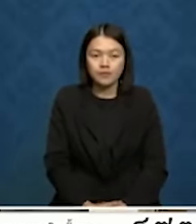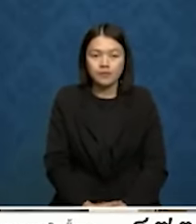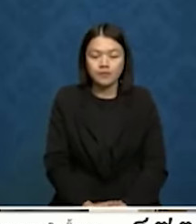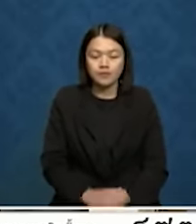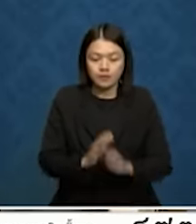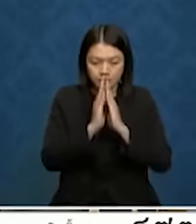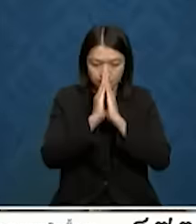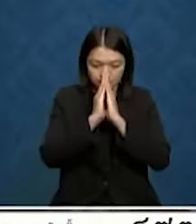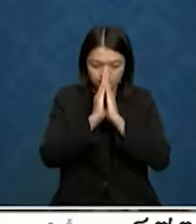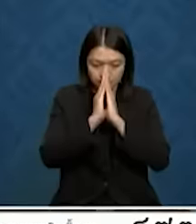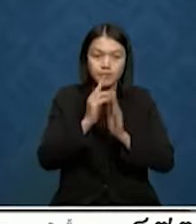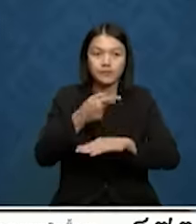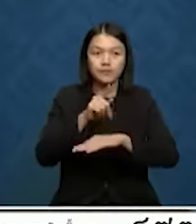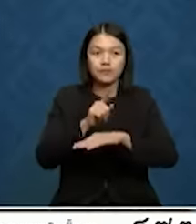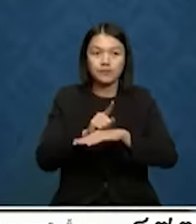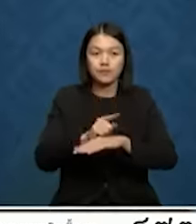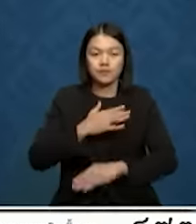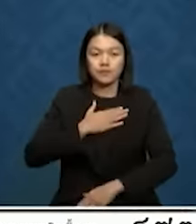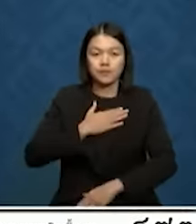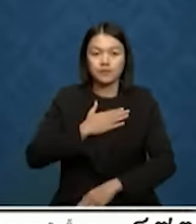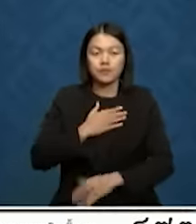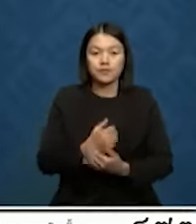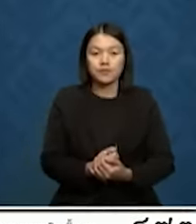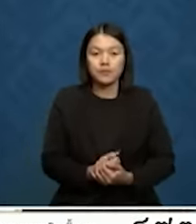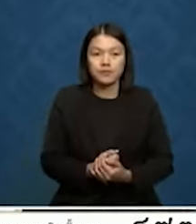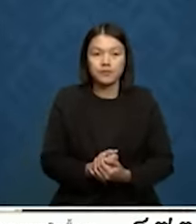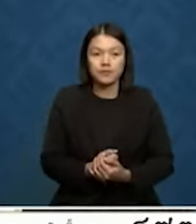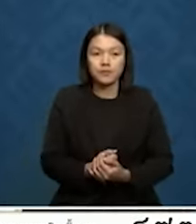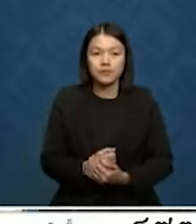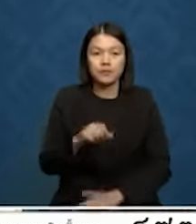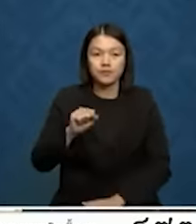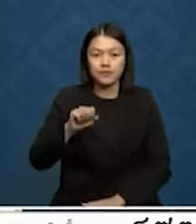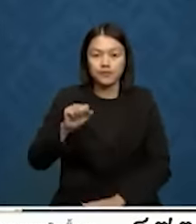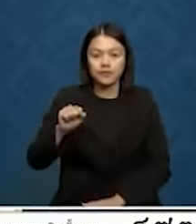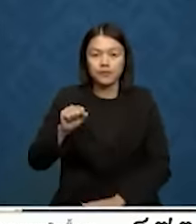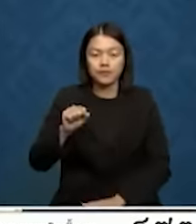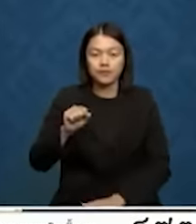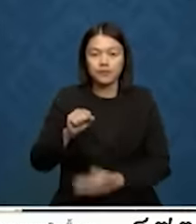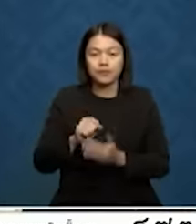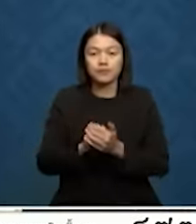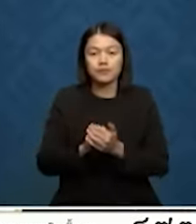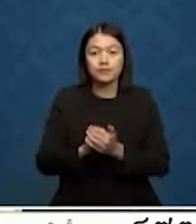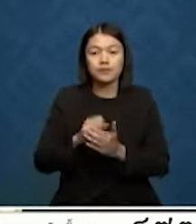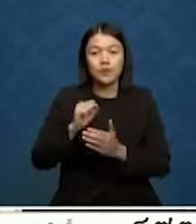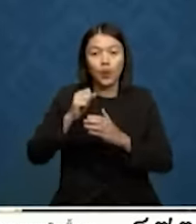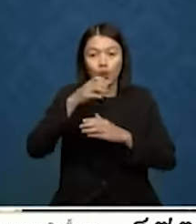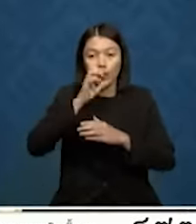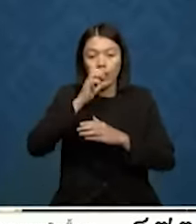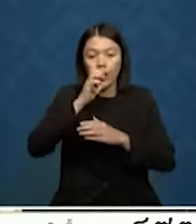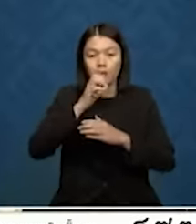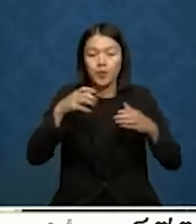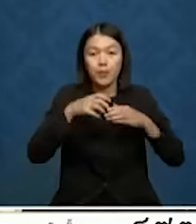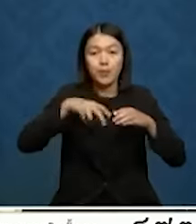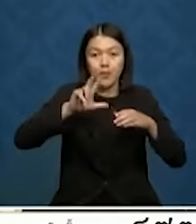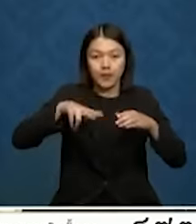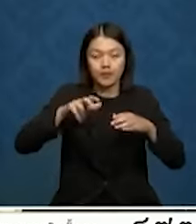กับเรียนท่านประธานที่เคารพผมนายสรวงศ์เทียนทองสมาชิกสภาผู้แทนราษฎรจังหวัดสระแก้วเขต3พรรคเพื่อ